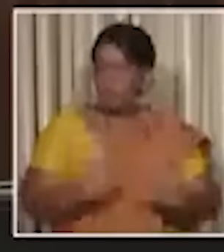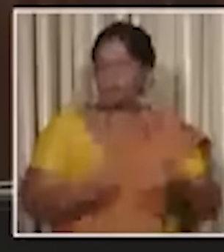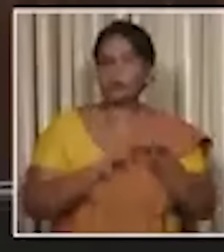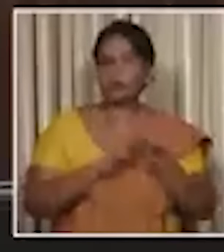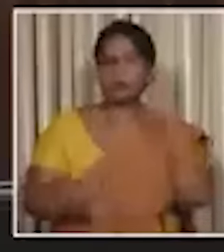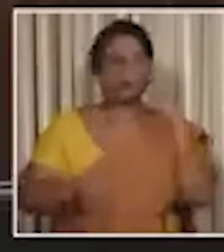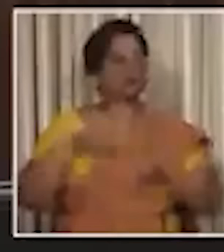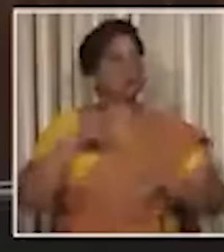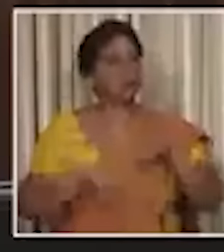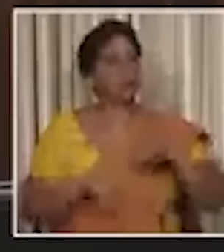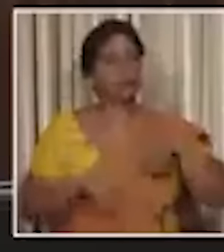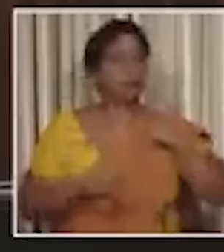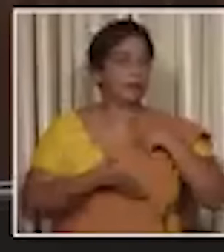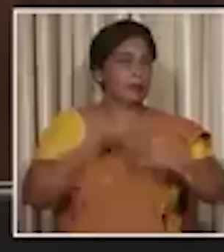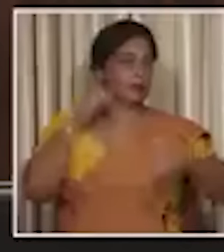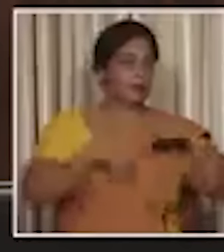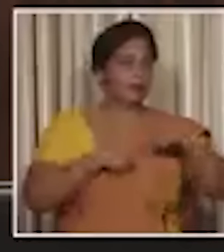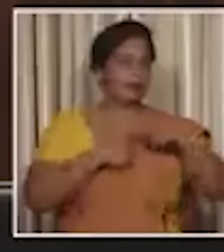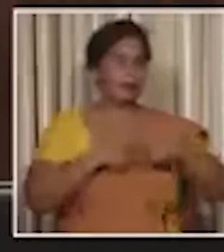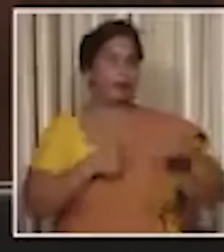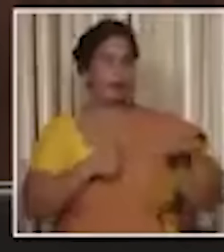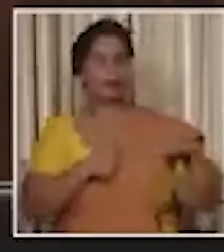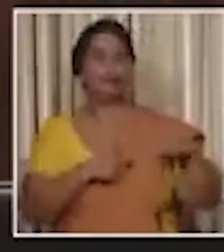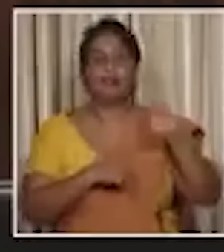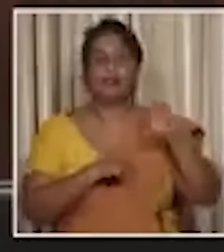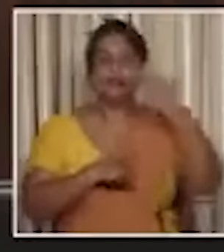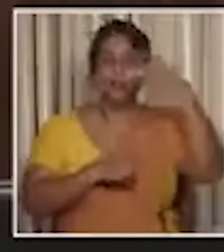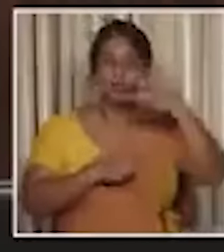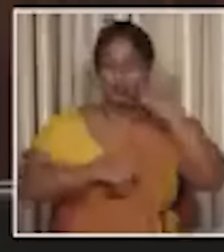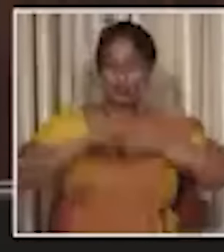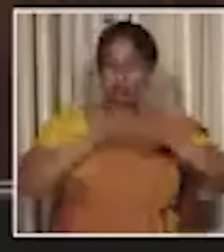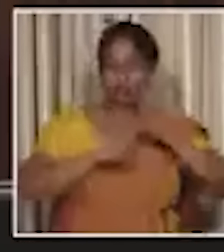தொடர்ச்சியாகவும் தரமானதாகவும் நியாயமான விலையிலும் பெற்றுக் கொடுக்க வேண்டும்.